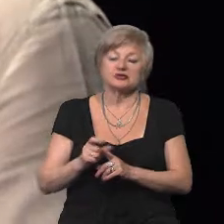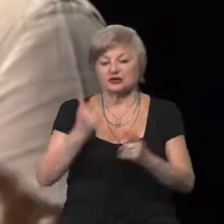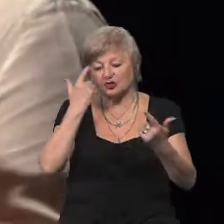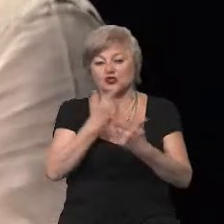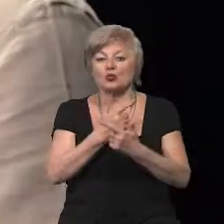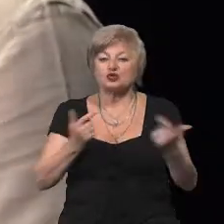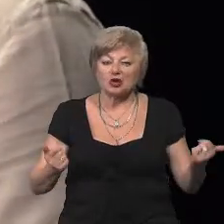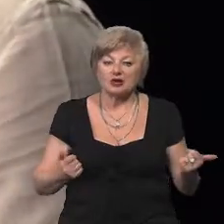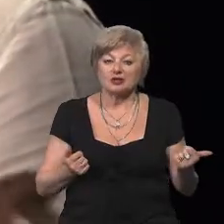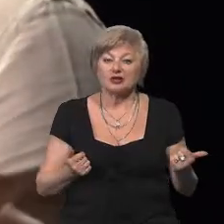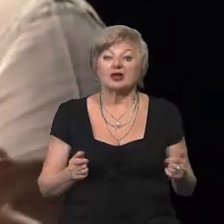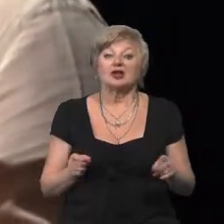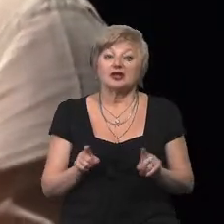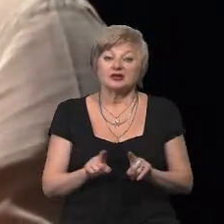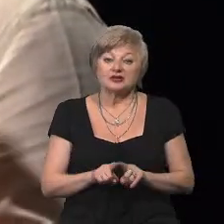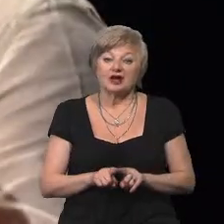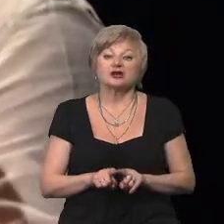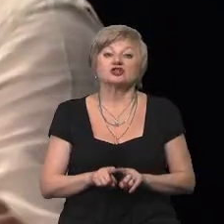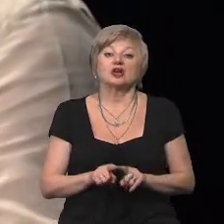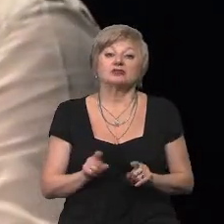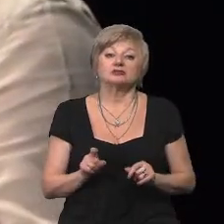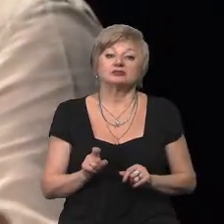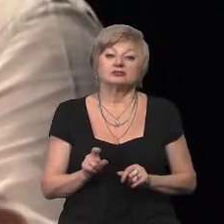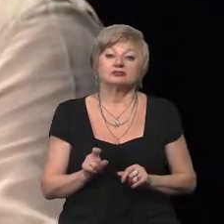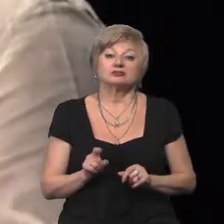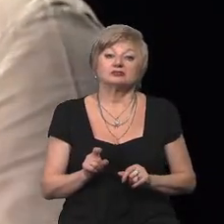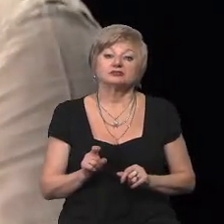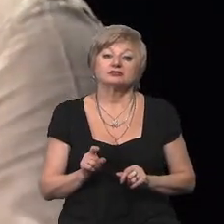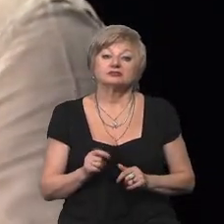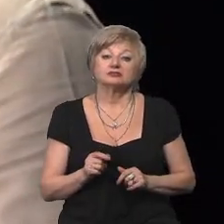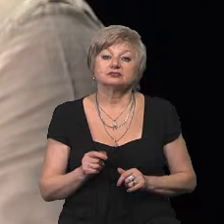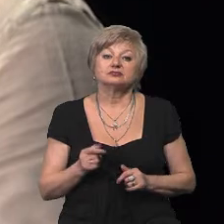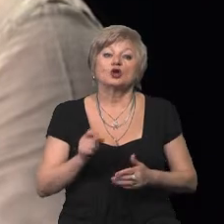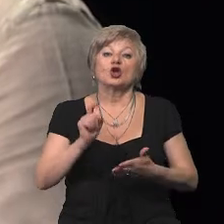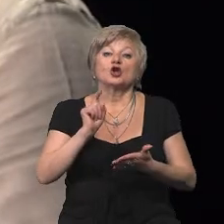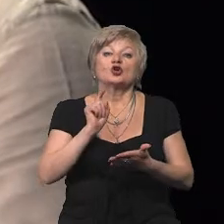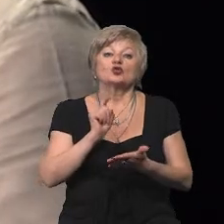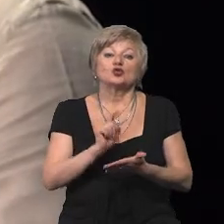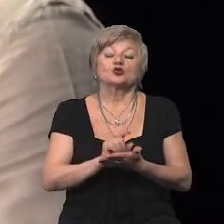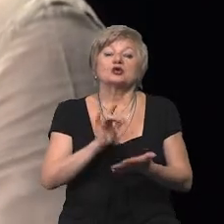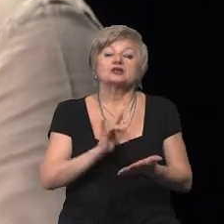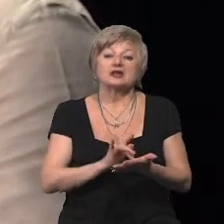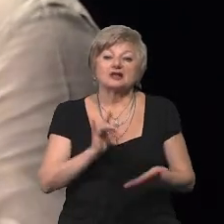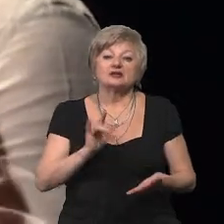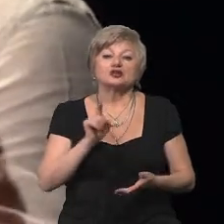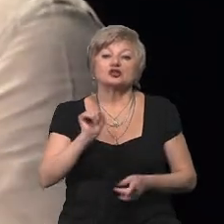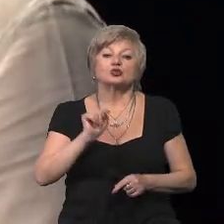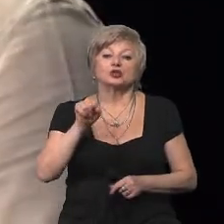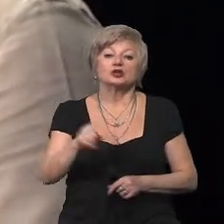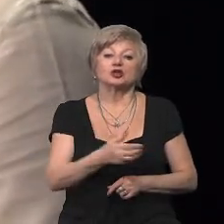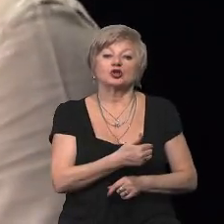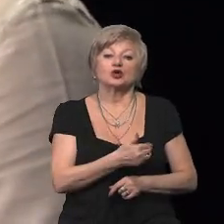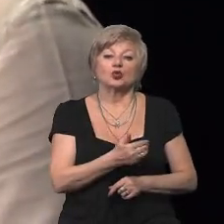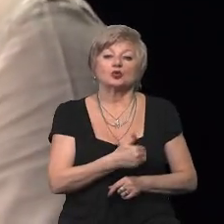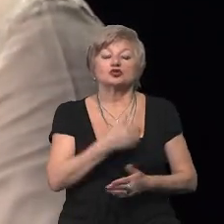послать. И также один из пунктов – это возраст, то есть возрастной ценз, на который ты